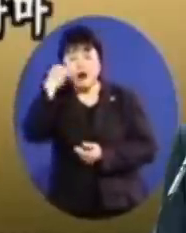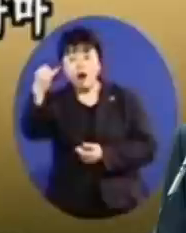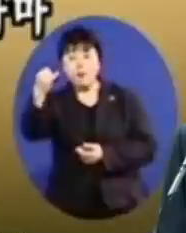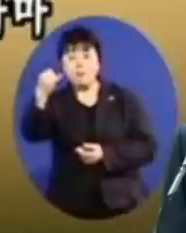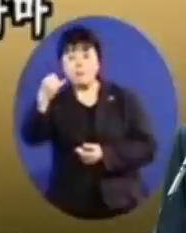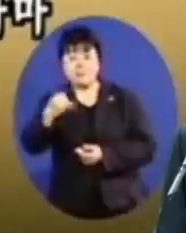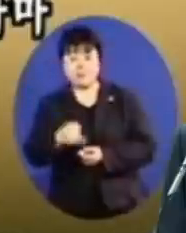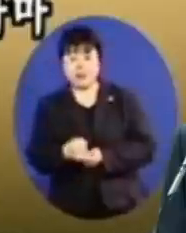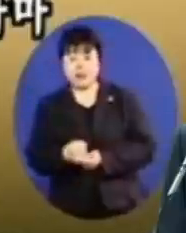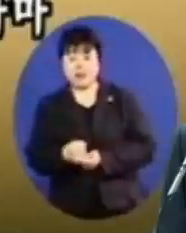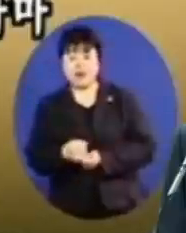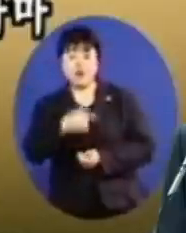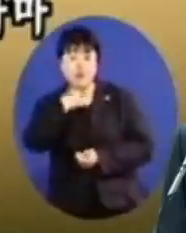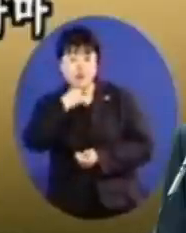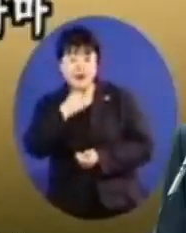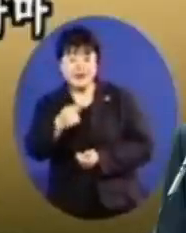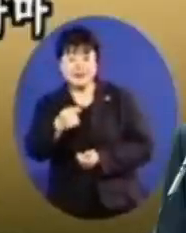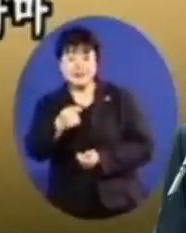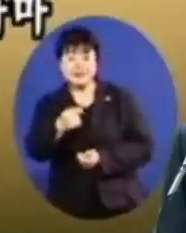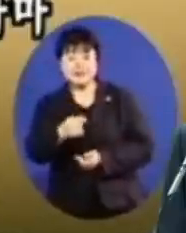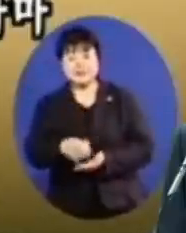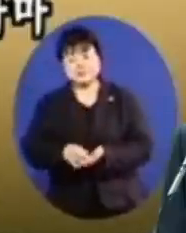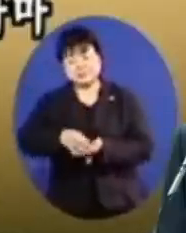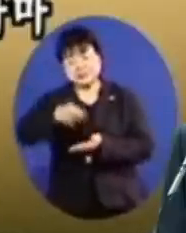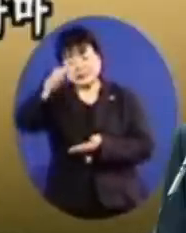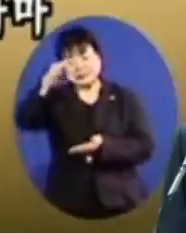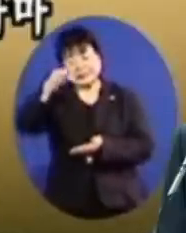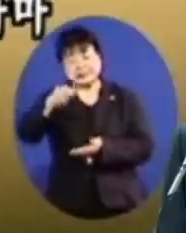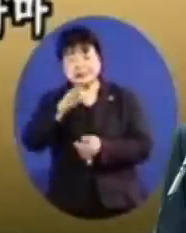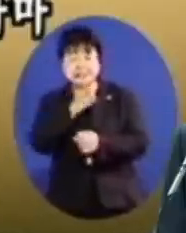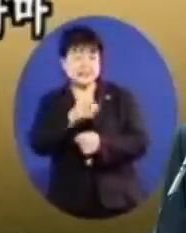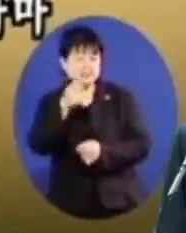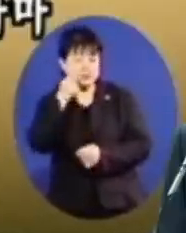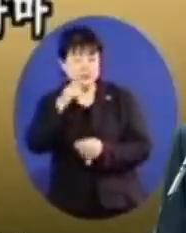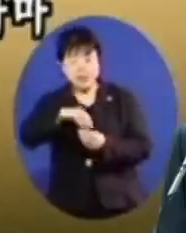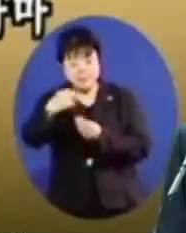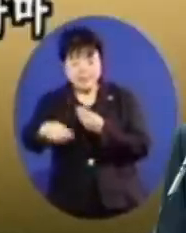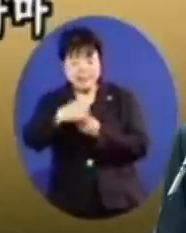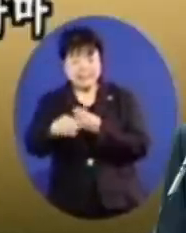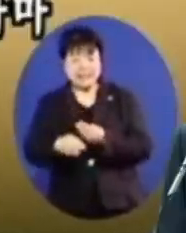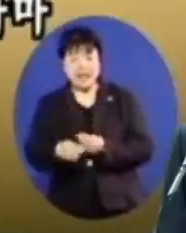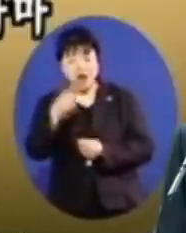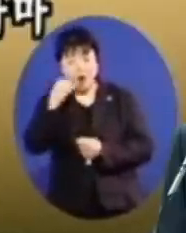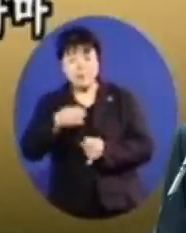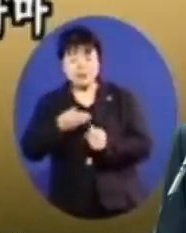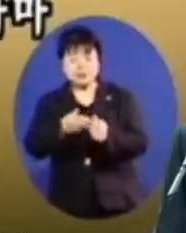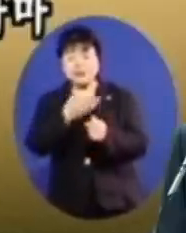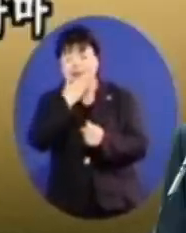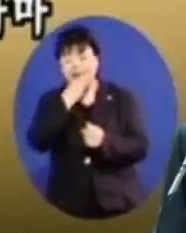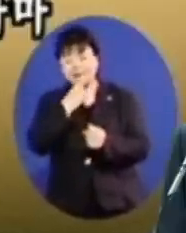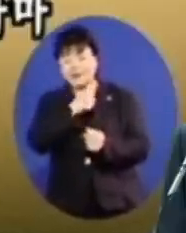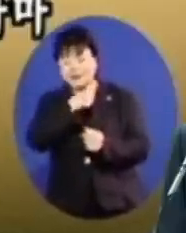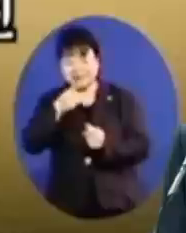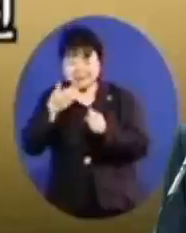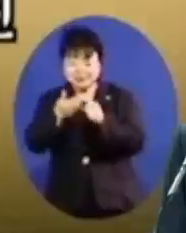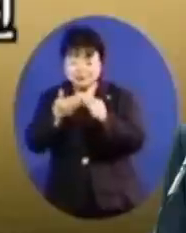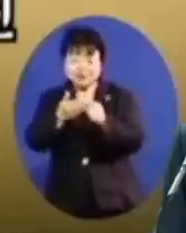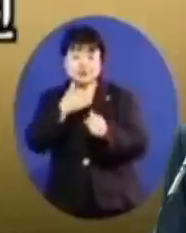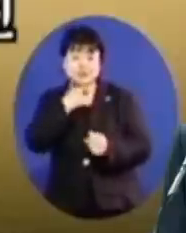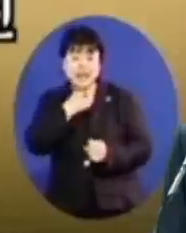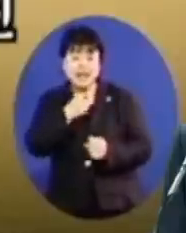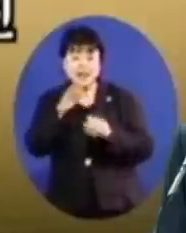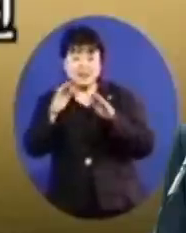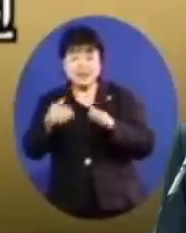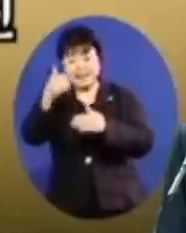가장 드시고 싶어 하면서 비싸서 차마 못 사드시는 바나나를 사드리고 행복하게 모실 것이다. 이제